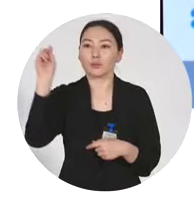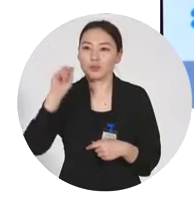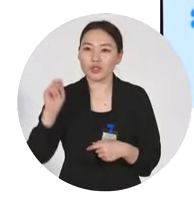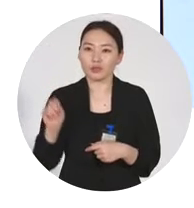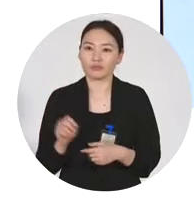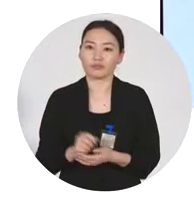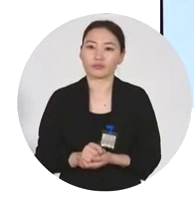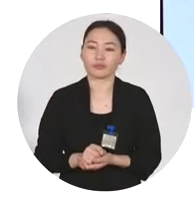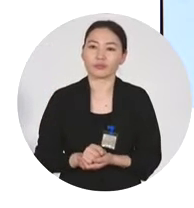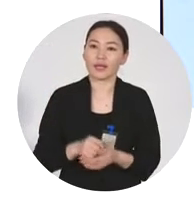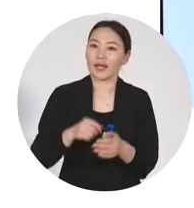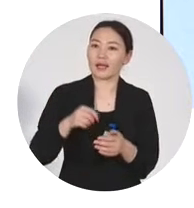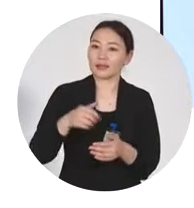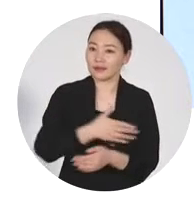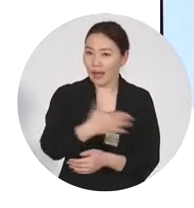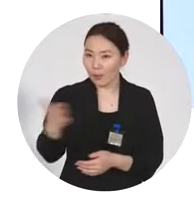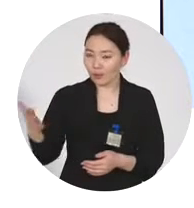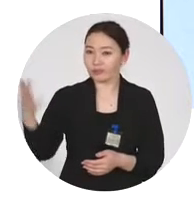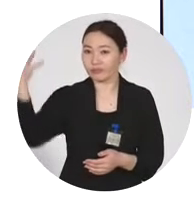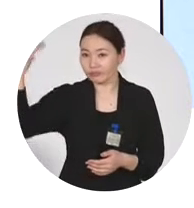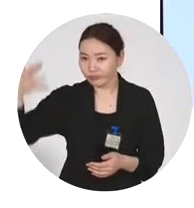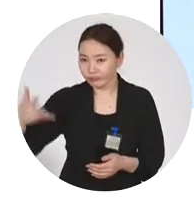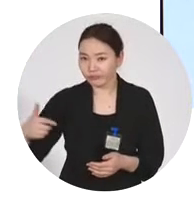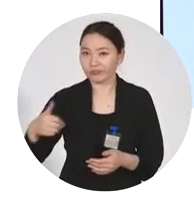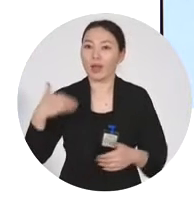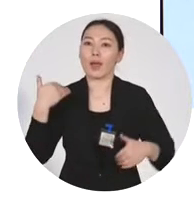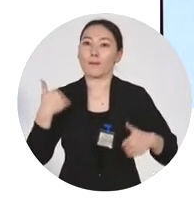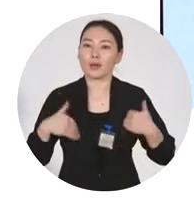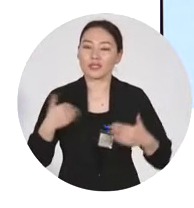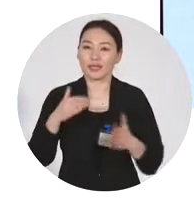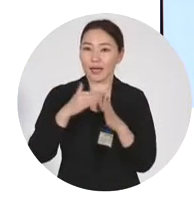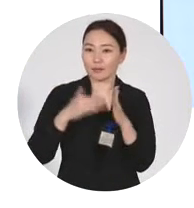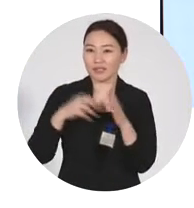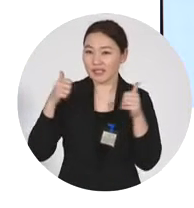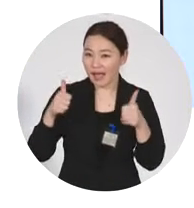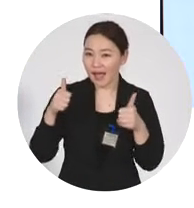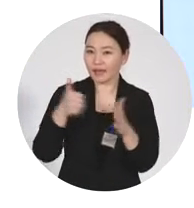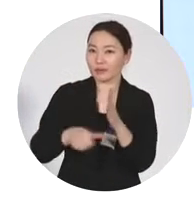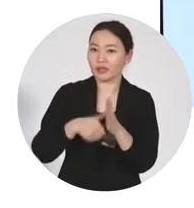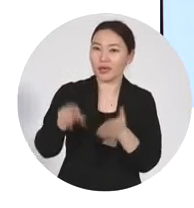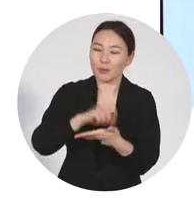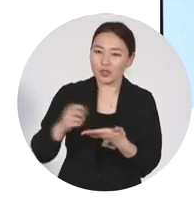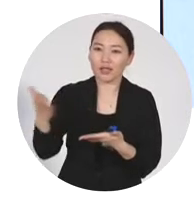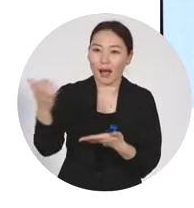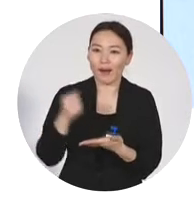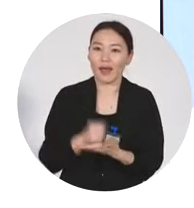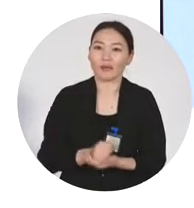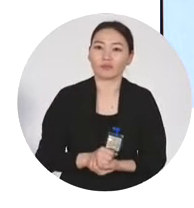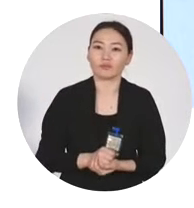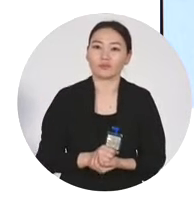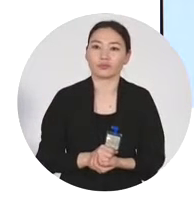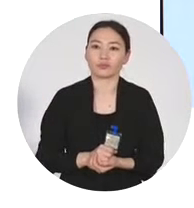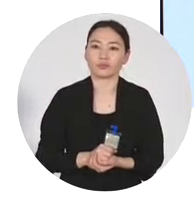хэвчэд тэмдэгтэй тэмдэглэж авсан баха. За одоо бүгдээрээ биеэр төгсөн нөхцлүүдэд хувилгач ба эсвэлгчаар нь